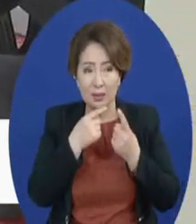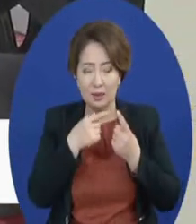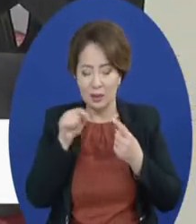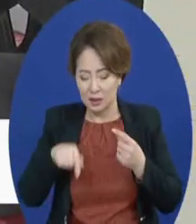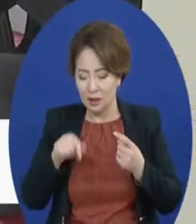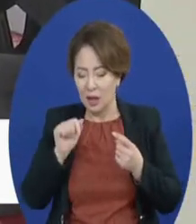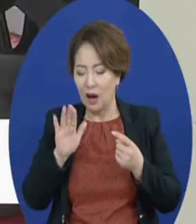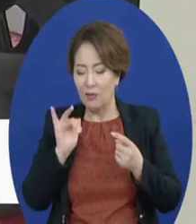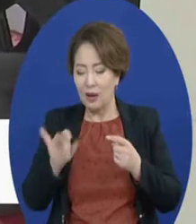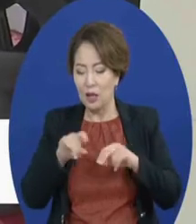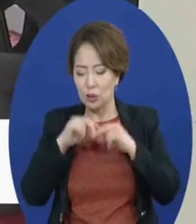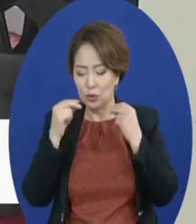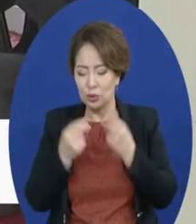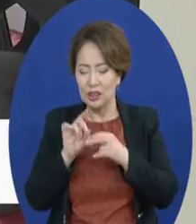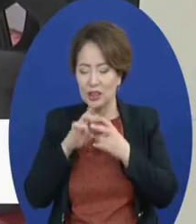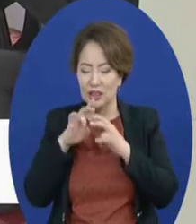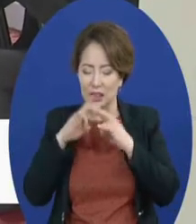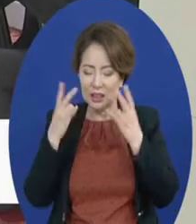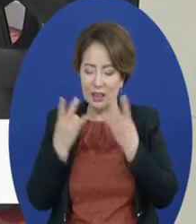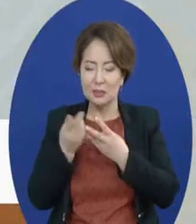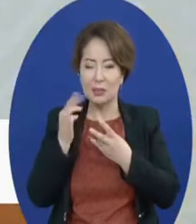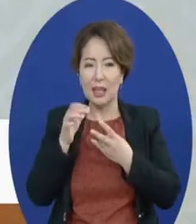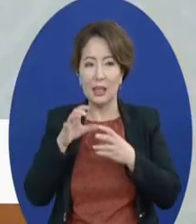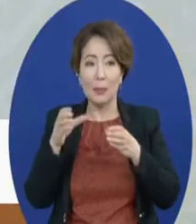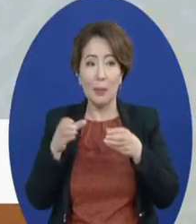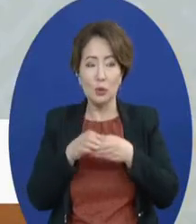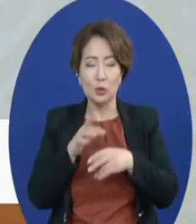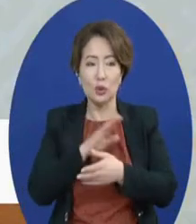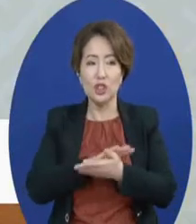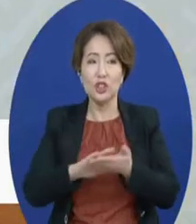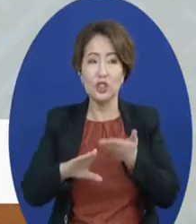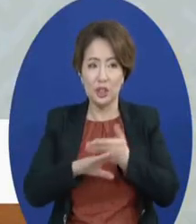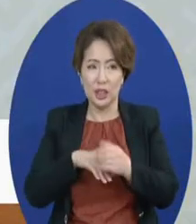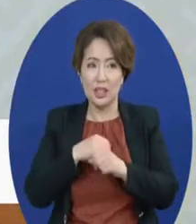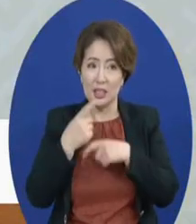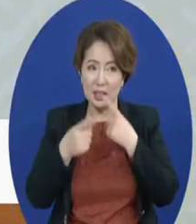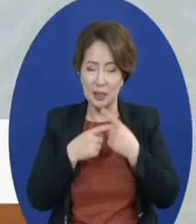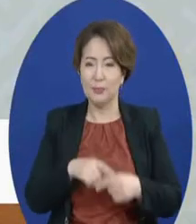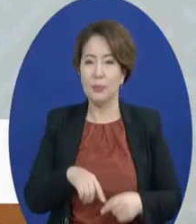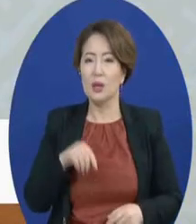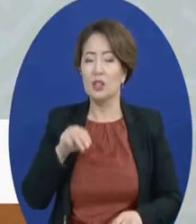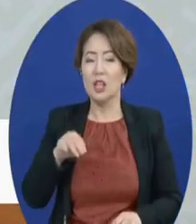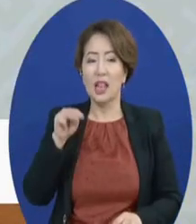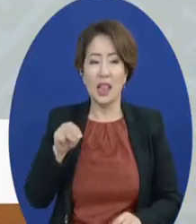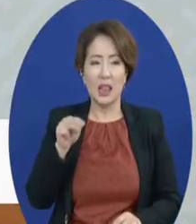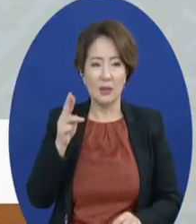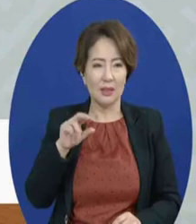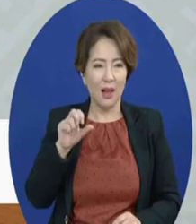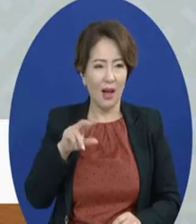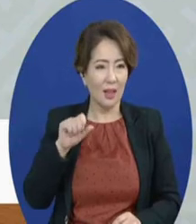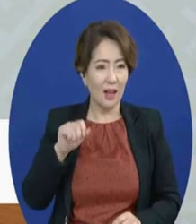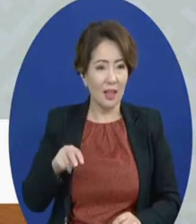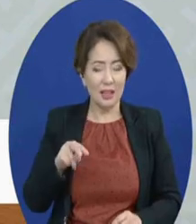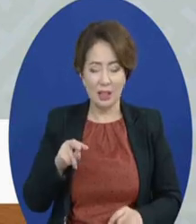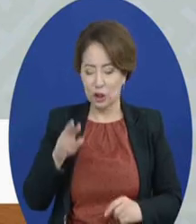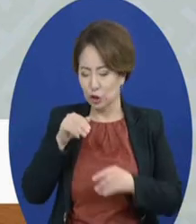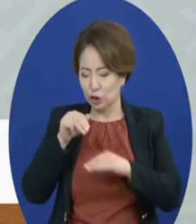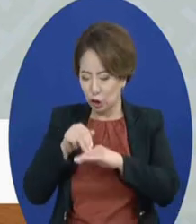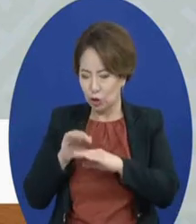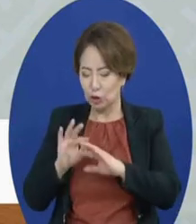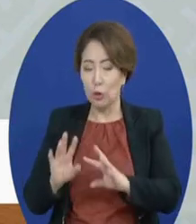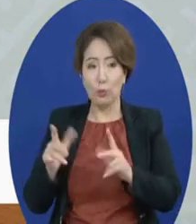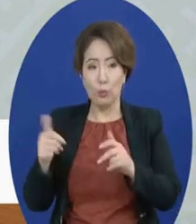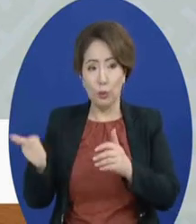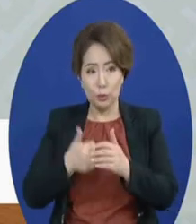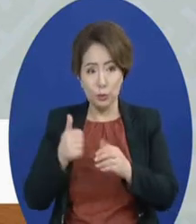чуулганаар нийгмийн даатгалын багц хуулийг шинжлэх ажил эхлэх юм байна. Тэтгэврийн даатгалын тогтолцоог улам одоо босронгуй болгох, мөн